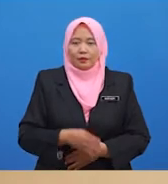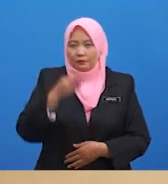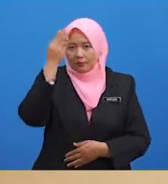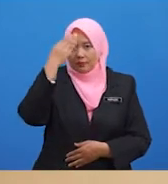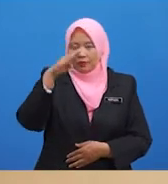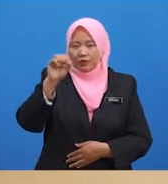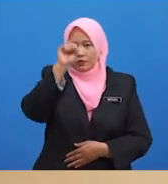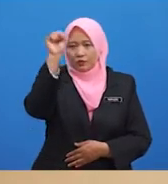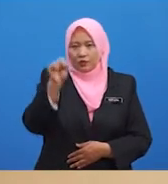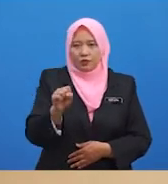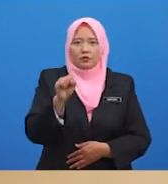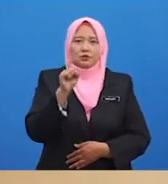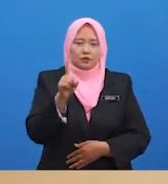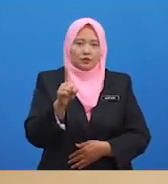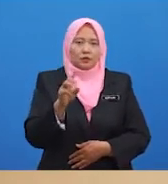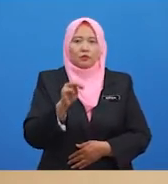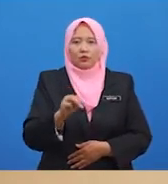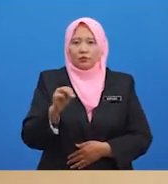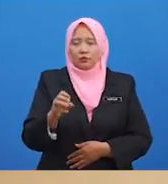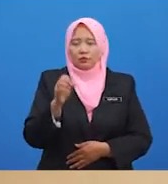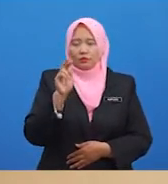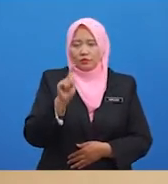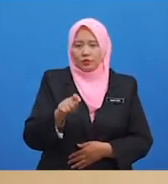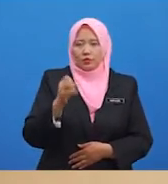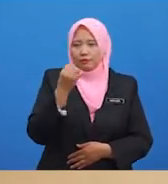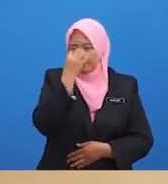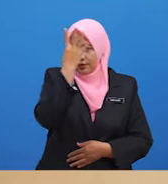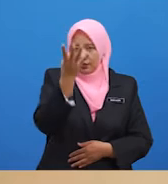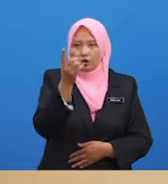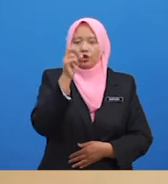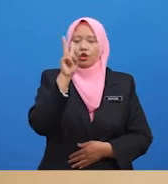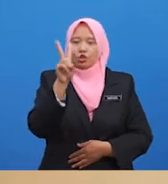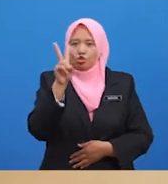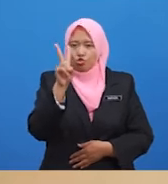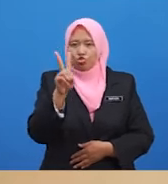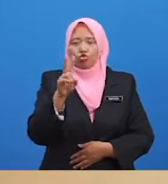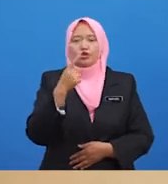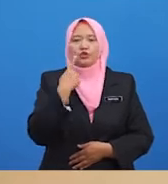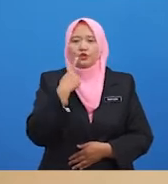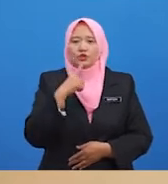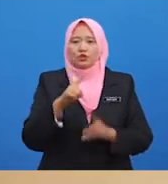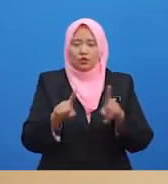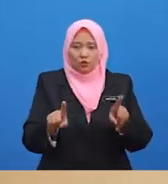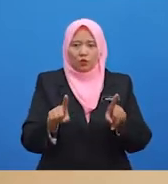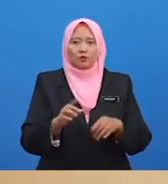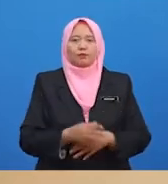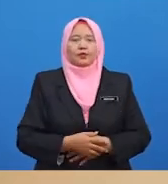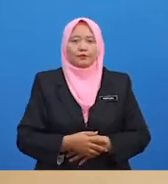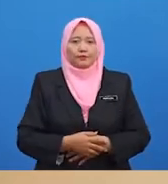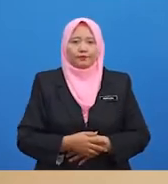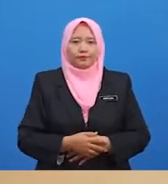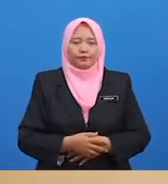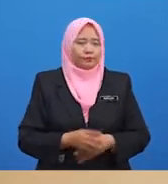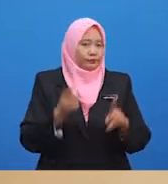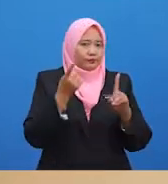Bagi soalan satu, murid-murid perlu mengemukakan 2 isi yang relevan. Jawapan yang diperlukan